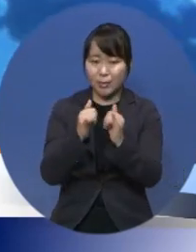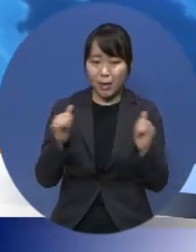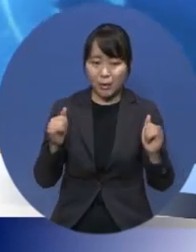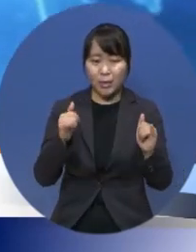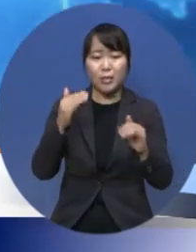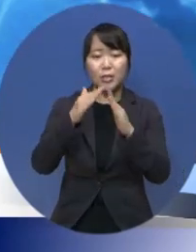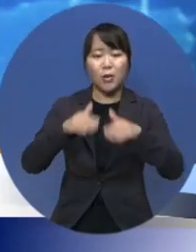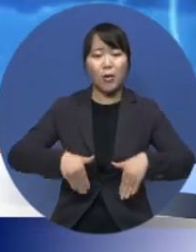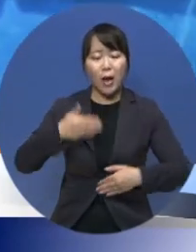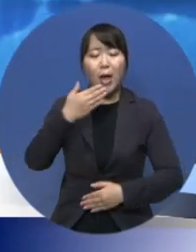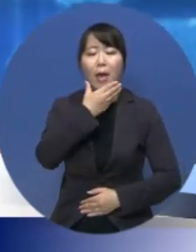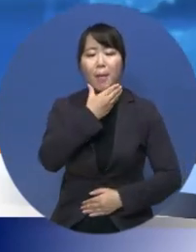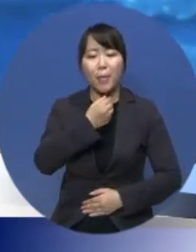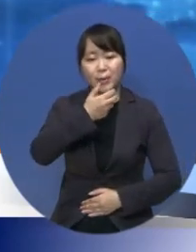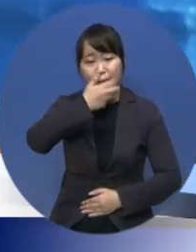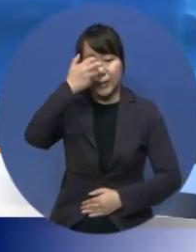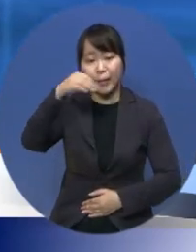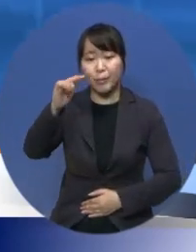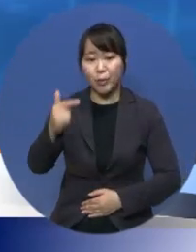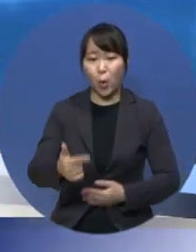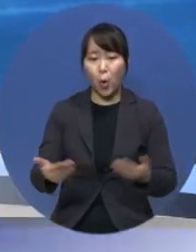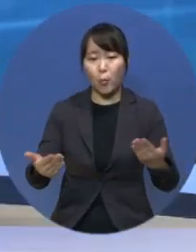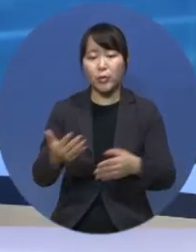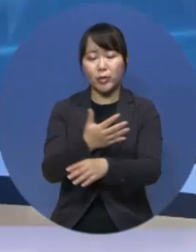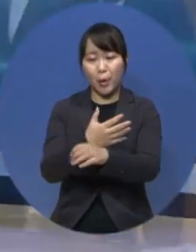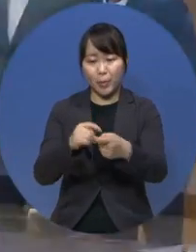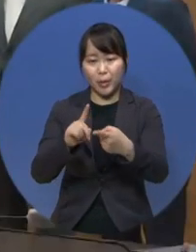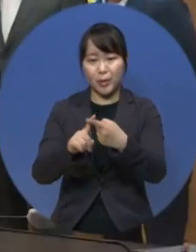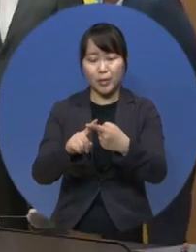행복 드림 논 업무협약을 체결했습니다